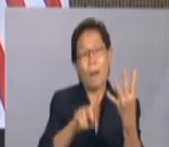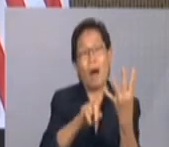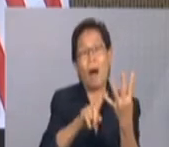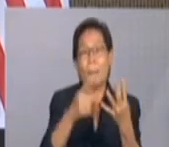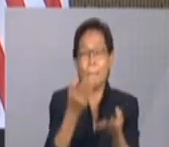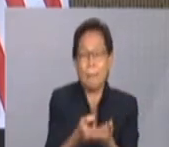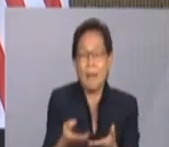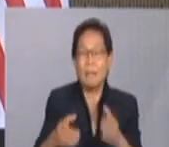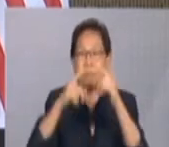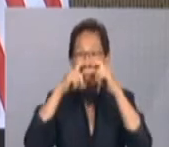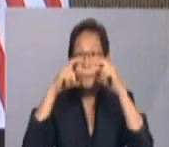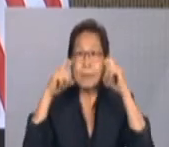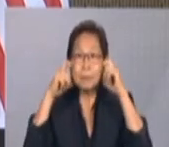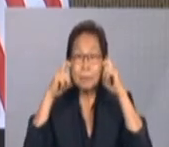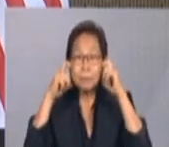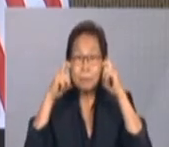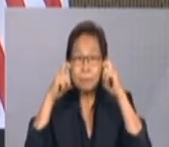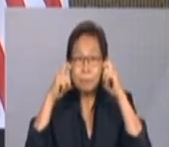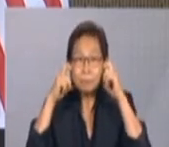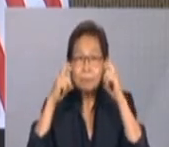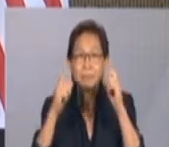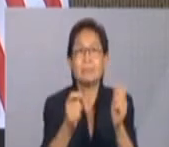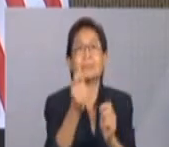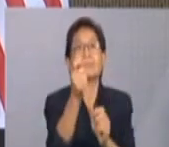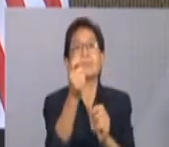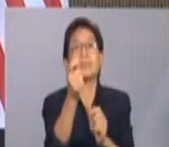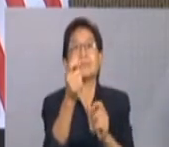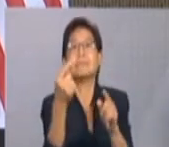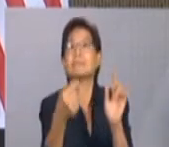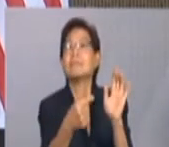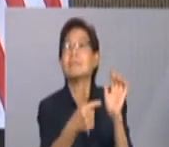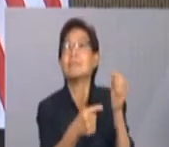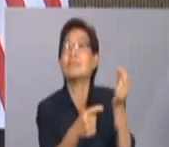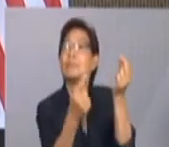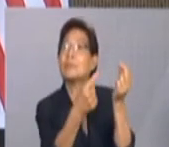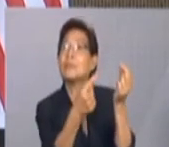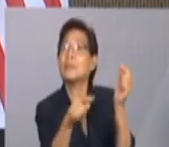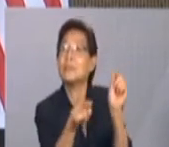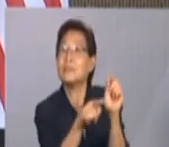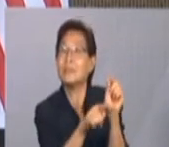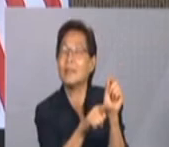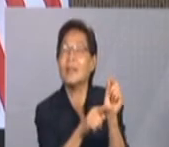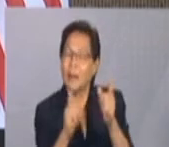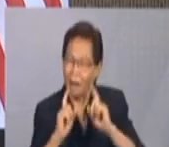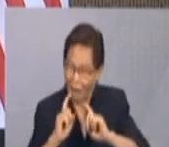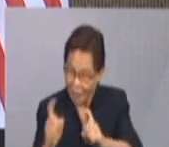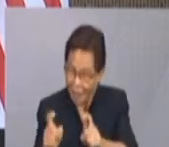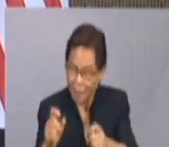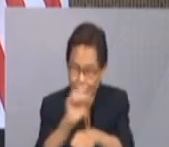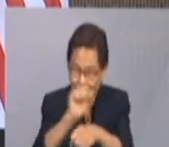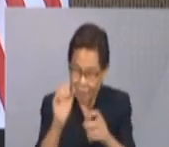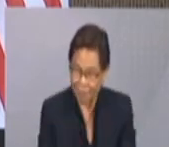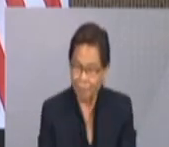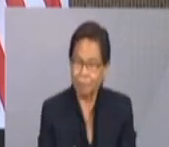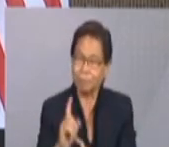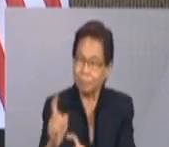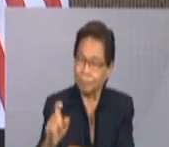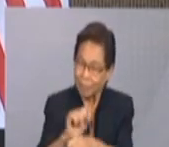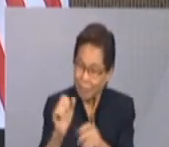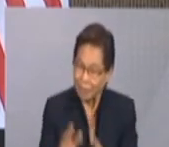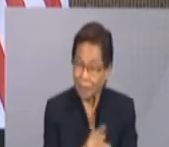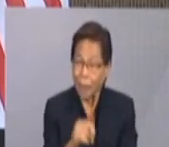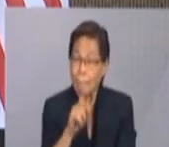Facebook Facebook menjadi A Brief ada pekerja dan